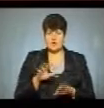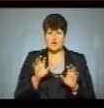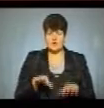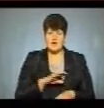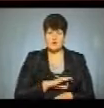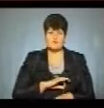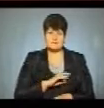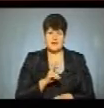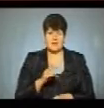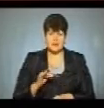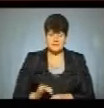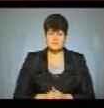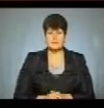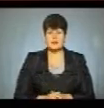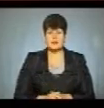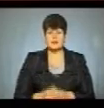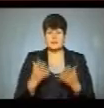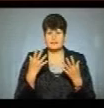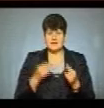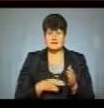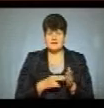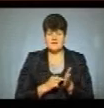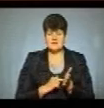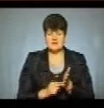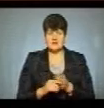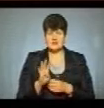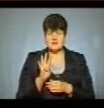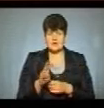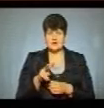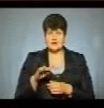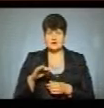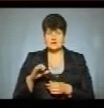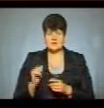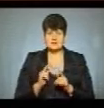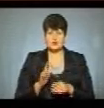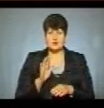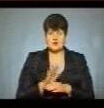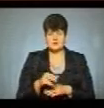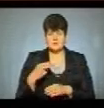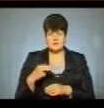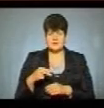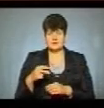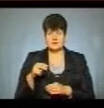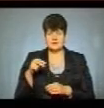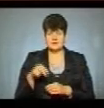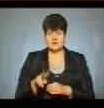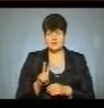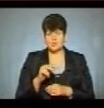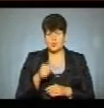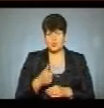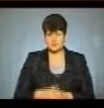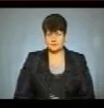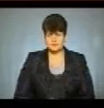організації Василь Ковальчук. І День залізничника в Україні відзначають 4 листопада, згідно з указом президента, від 2002